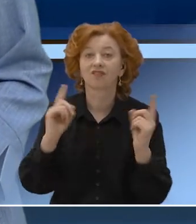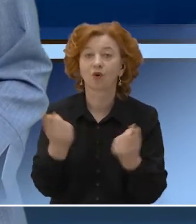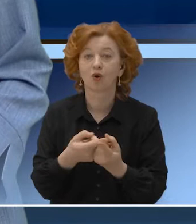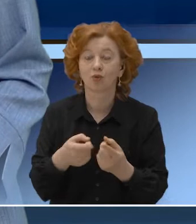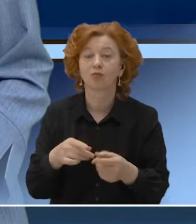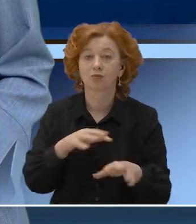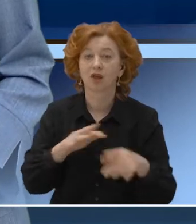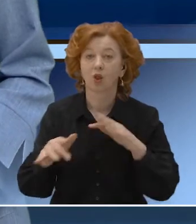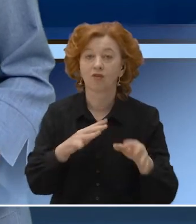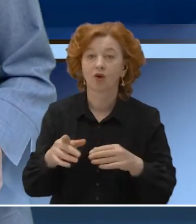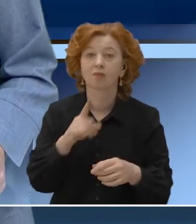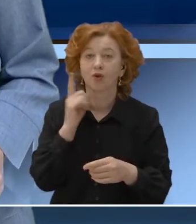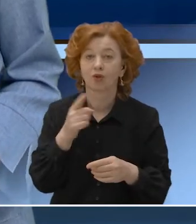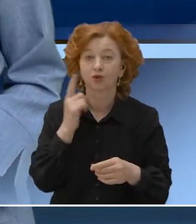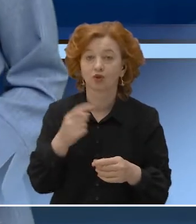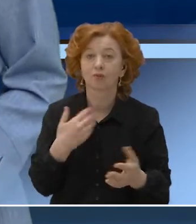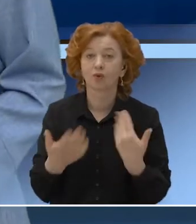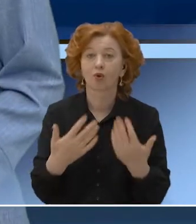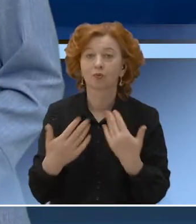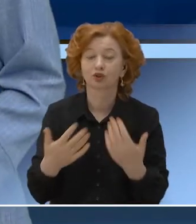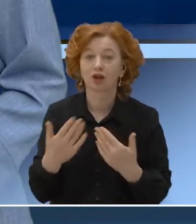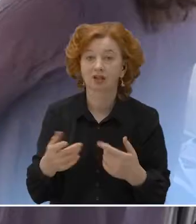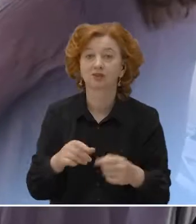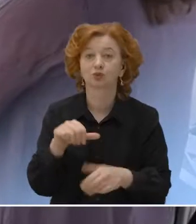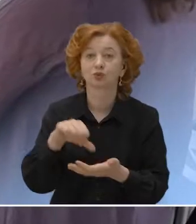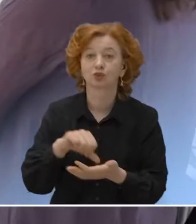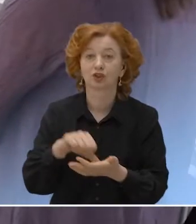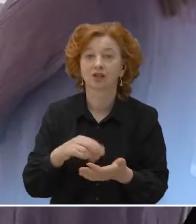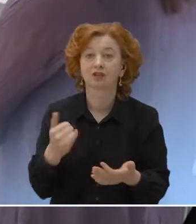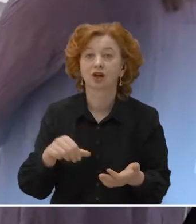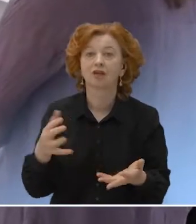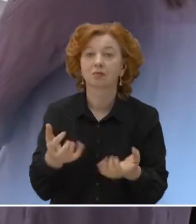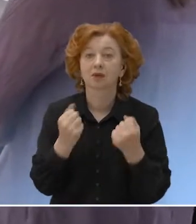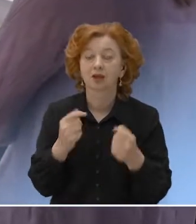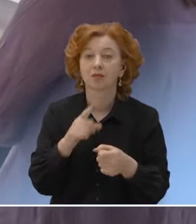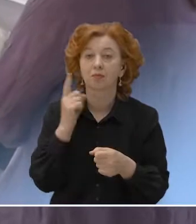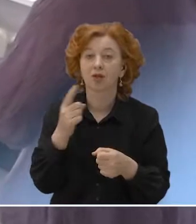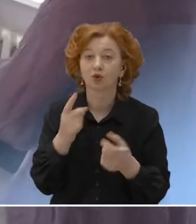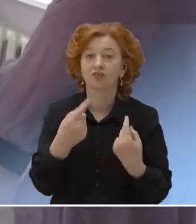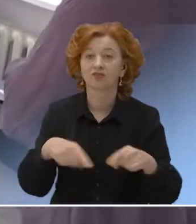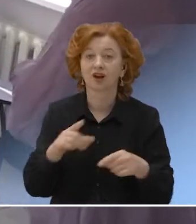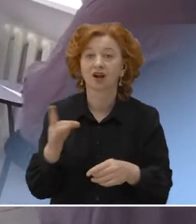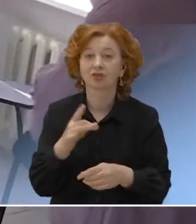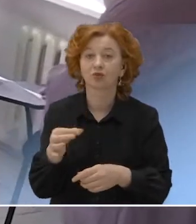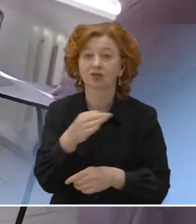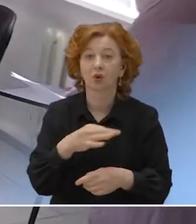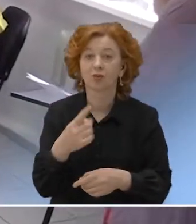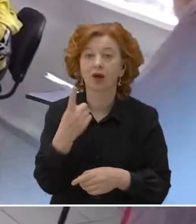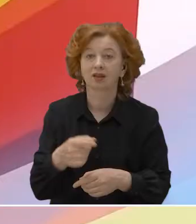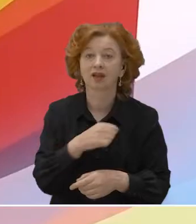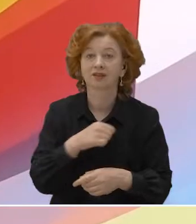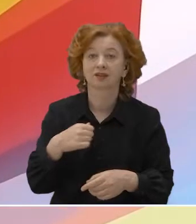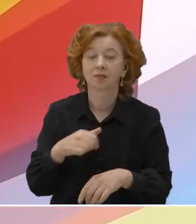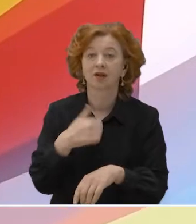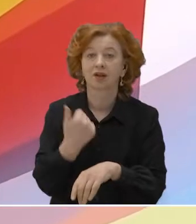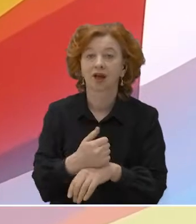деловой молодежи. Алексей Масленников пообщался с участниками. Популяризация предпринимательства в молодежной сфере Ростовской области. Это одна